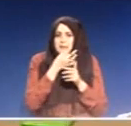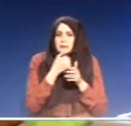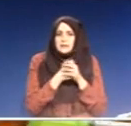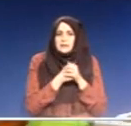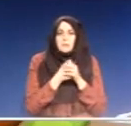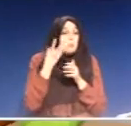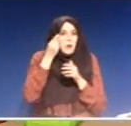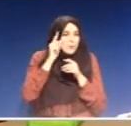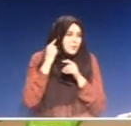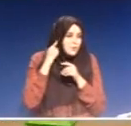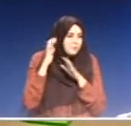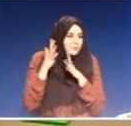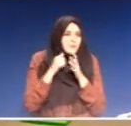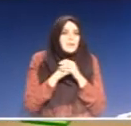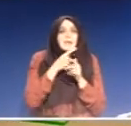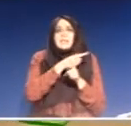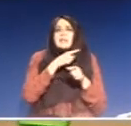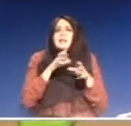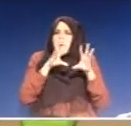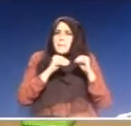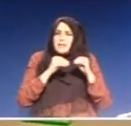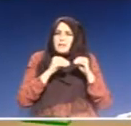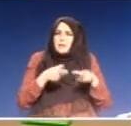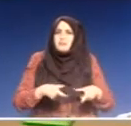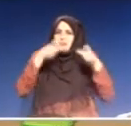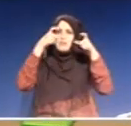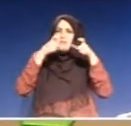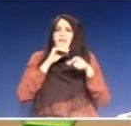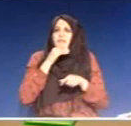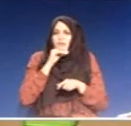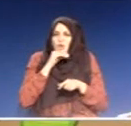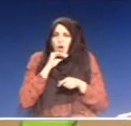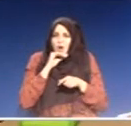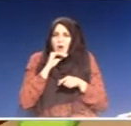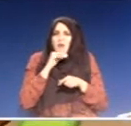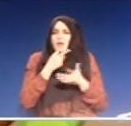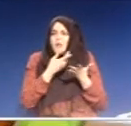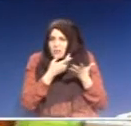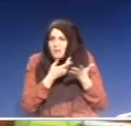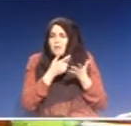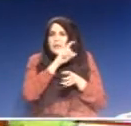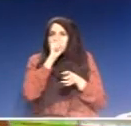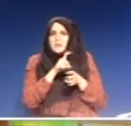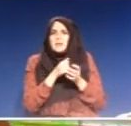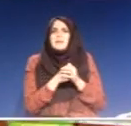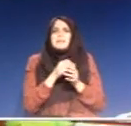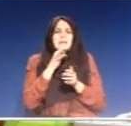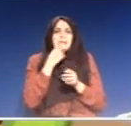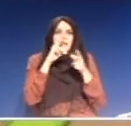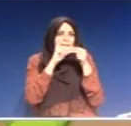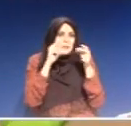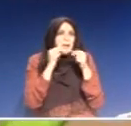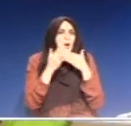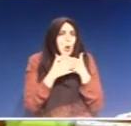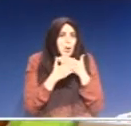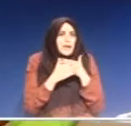فيها بناء فيه بنايه قديمه دونك فيه بنايه قديمه دونك اوتوماتيكمون لوبيراسيون سي لوبيراسيون دو مورسيلمون لوبيراسيون دو مورسيلمون